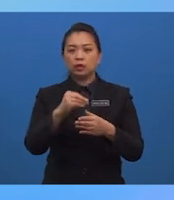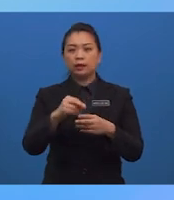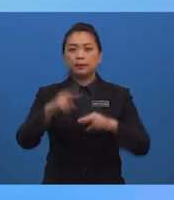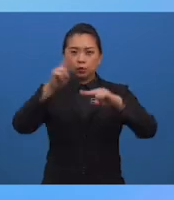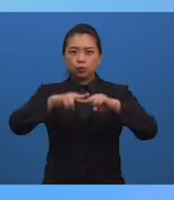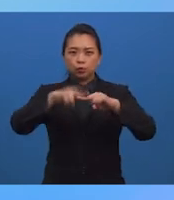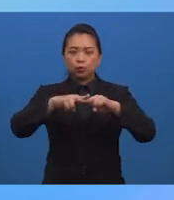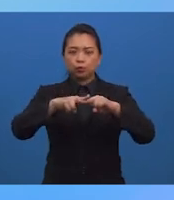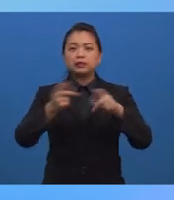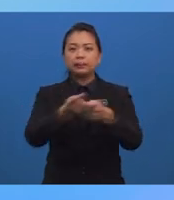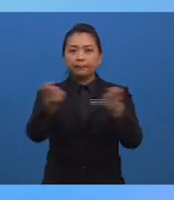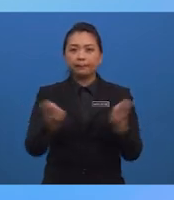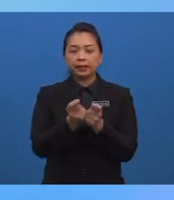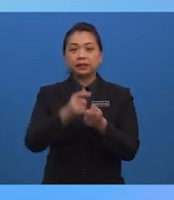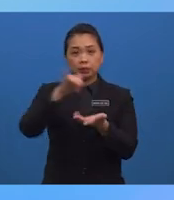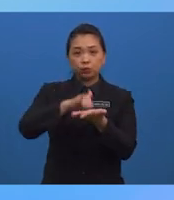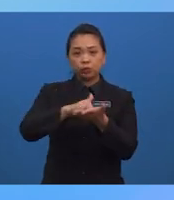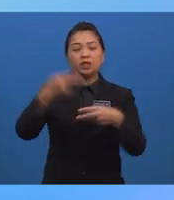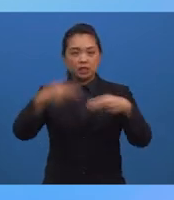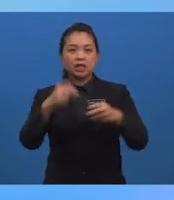kehilangan pekerjaan.